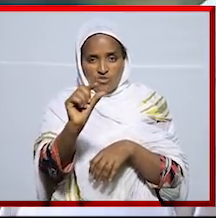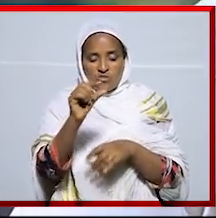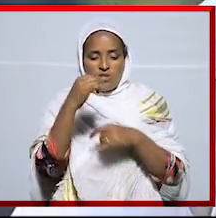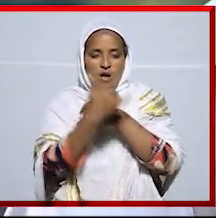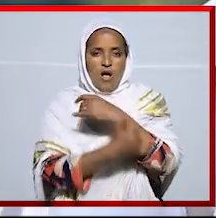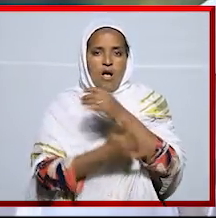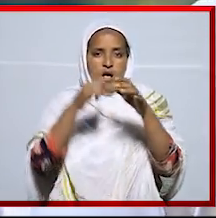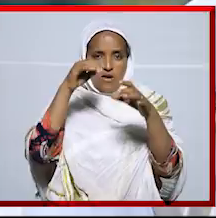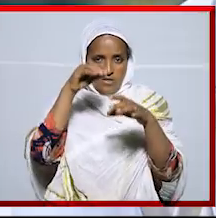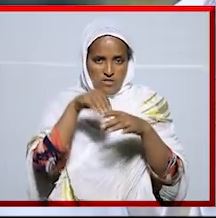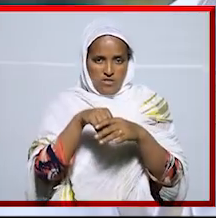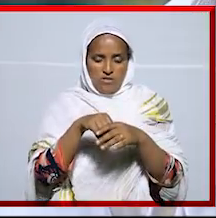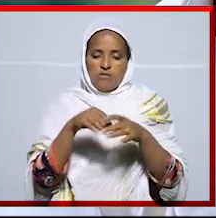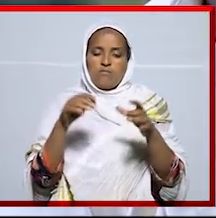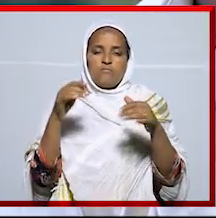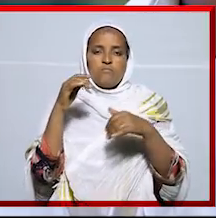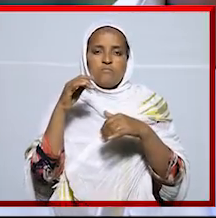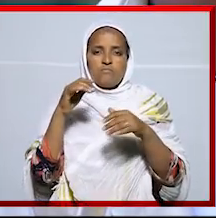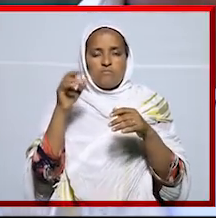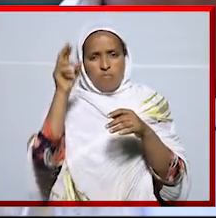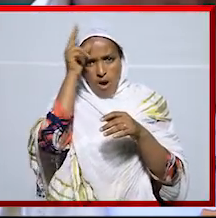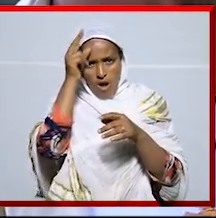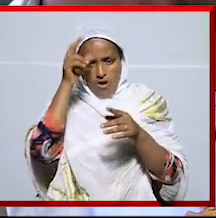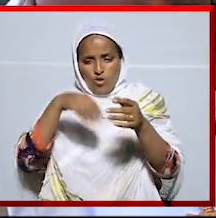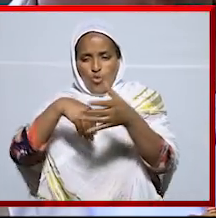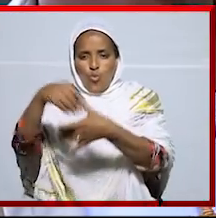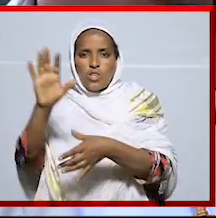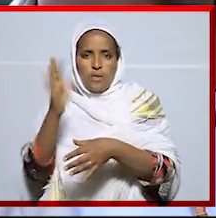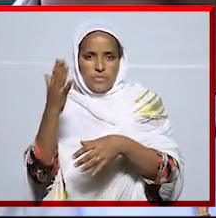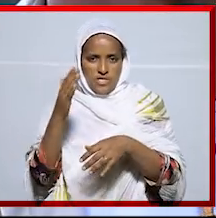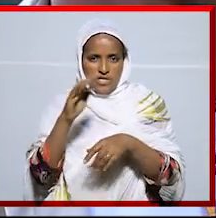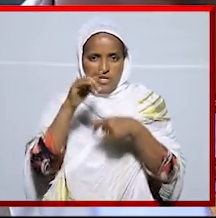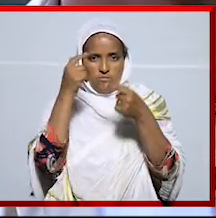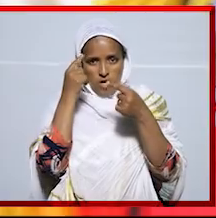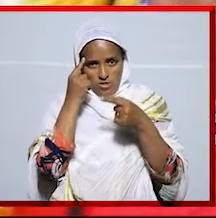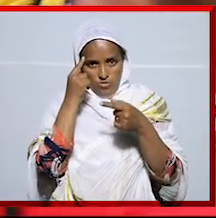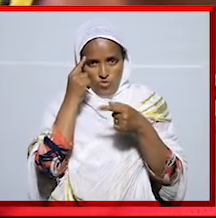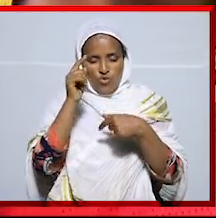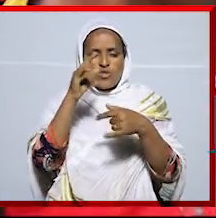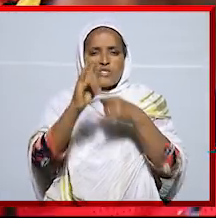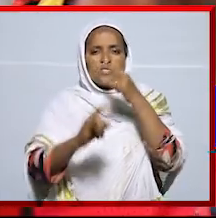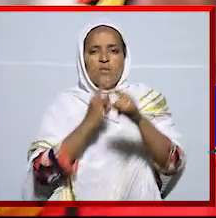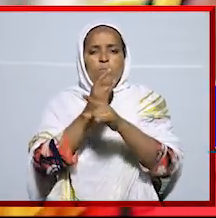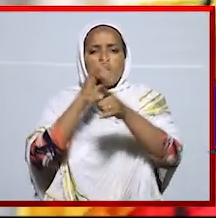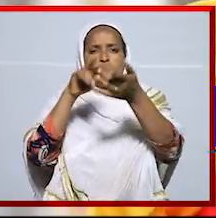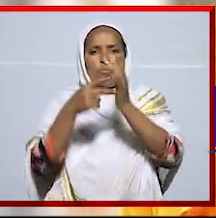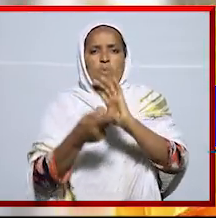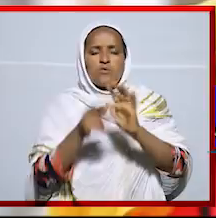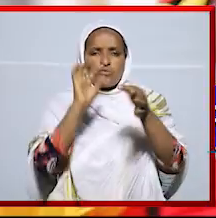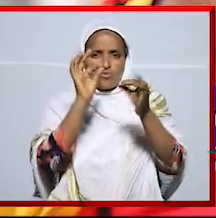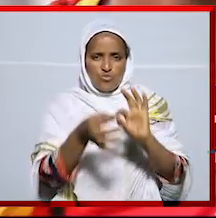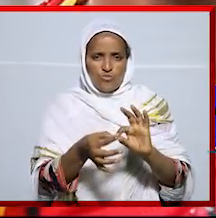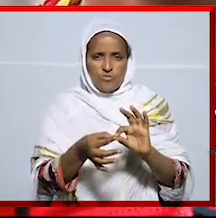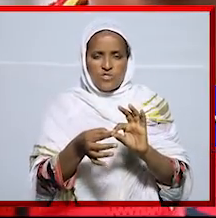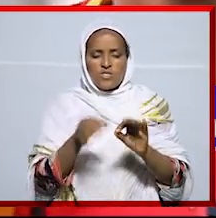ትንሽ ከሀገር ካልቸር የለቀቀ ይመስለኛል ብዬ ነው የማስበው። ዘመናዊነት